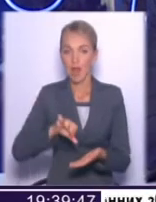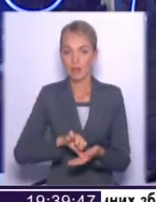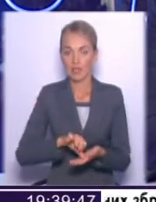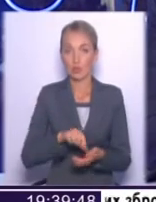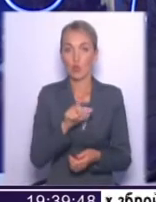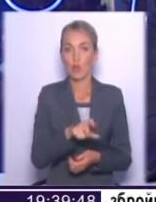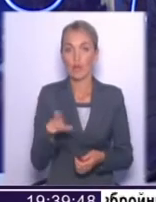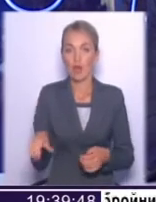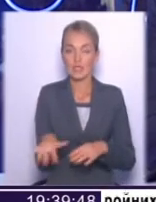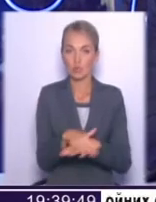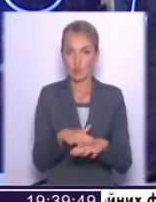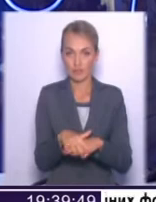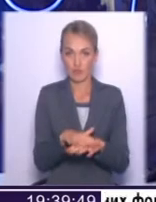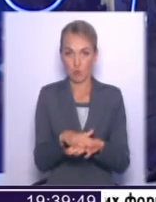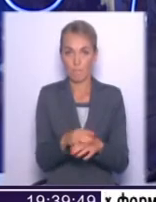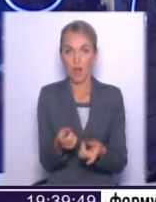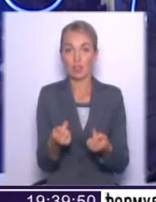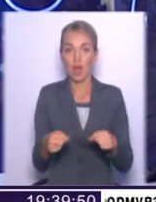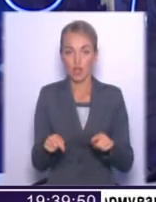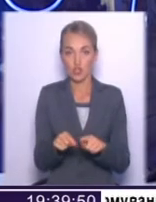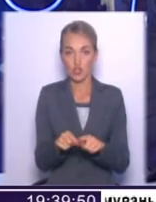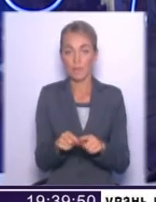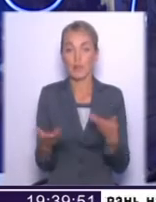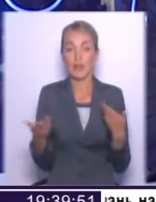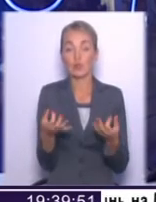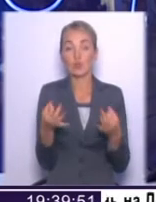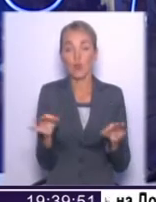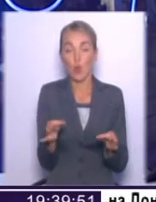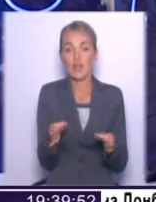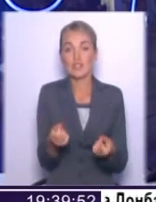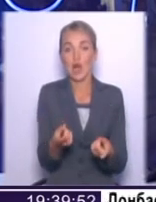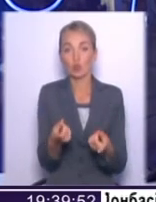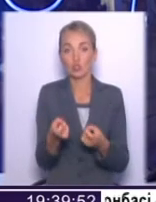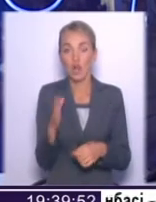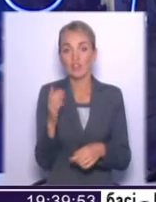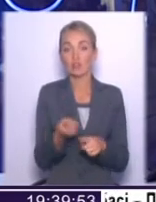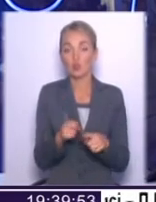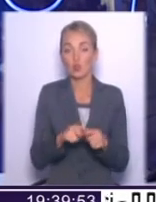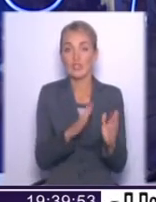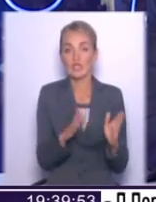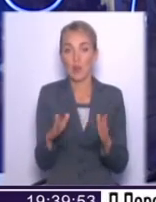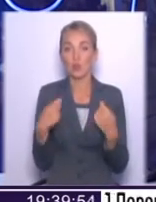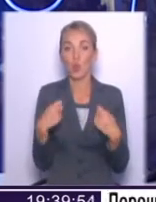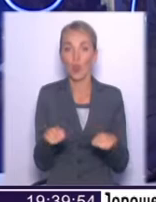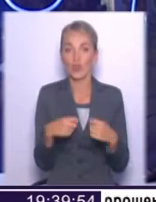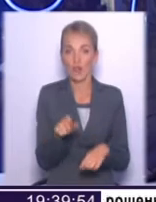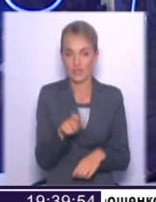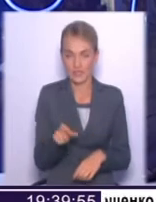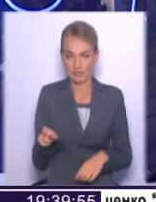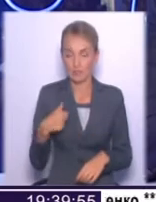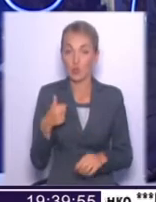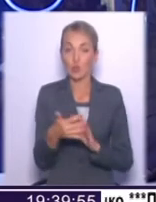громадянським суспільством майданчиками, які дозволять залучати в цю систему саме продавців. Ми розуміємо, що